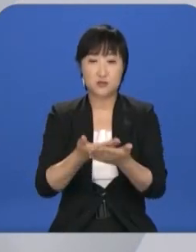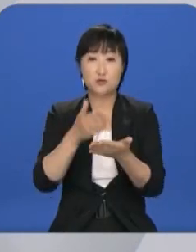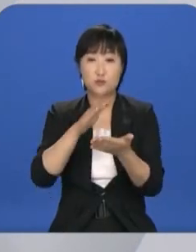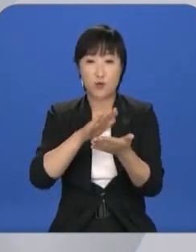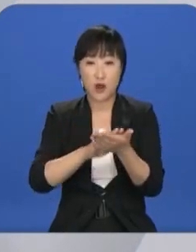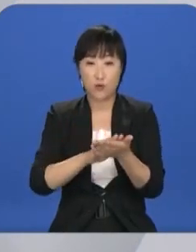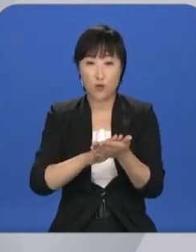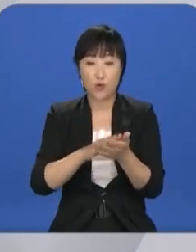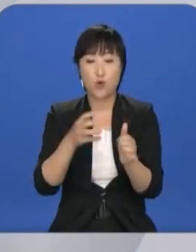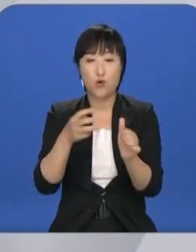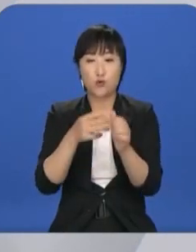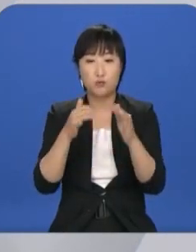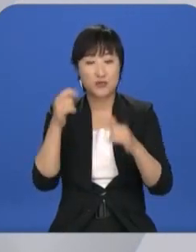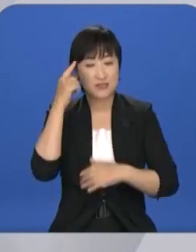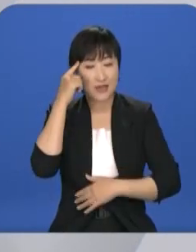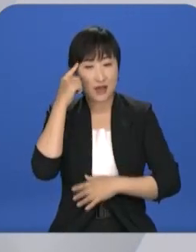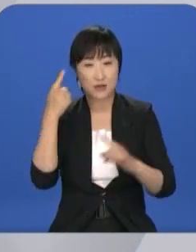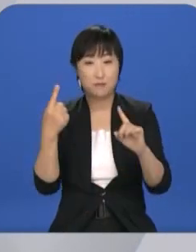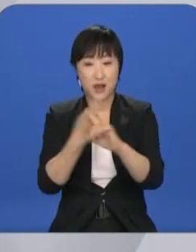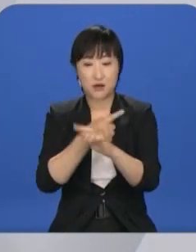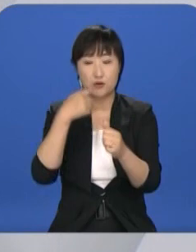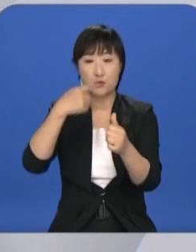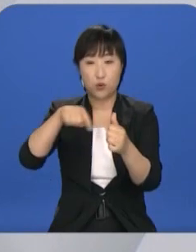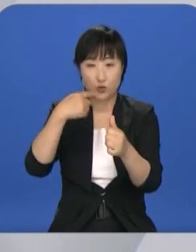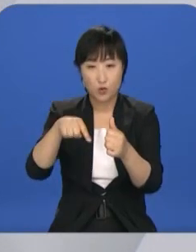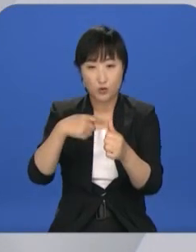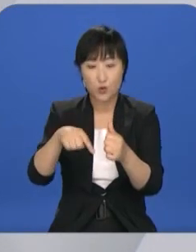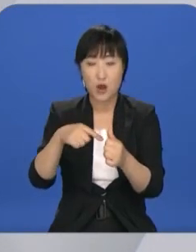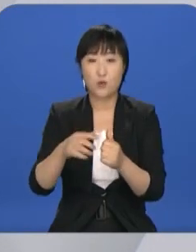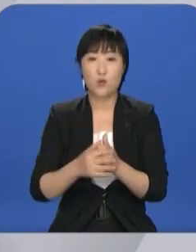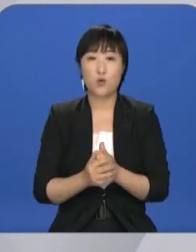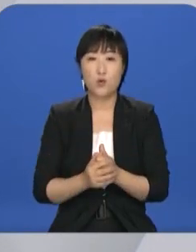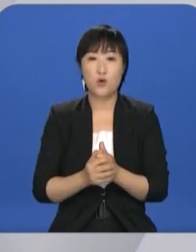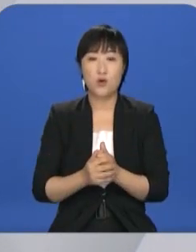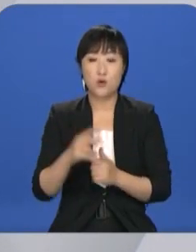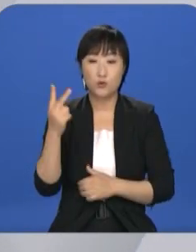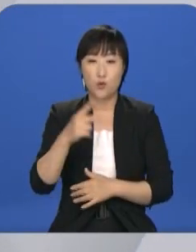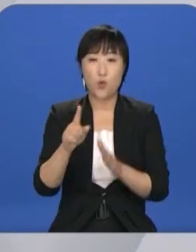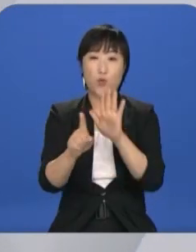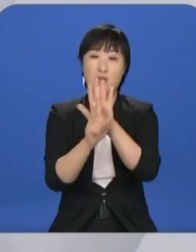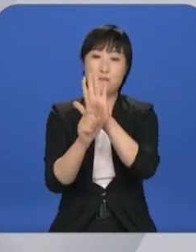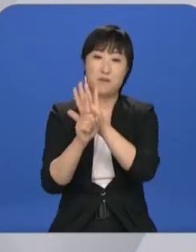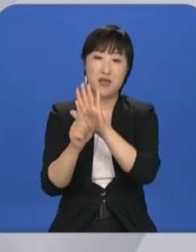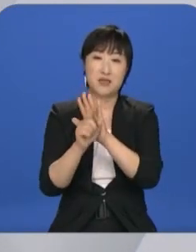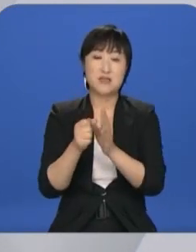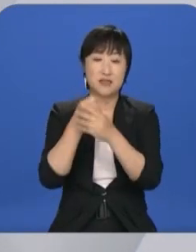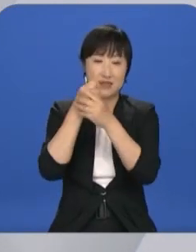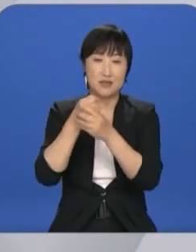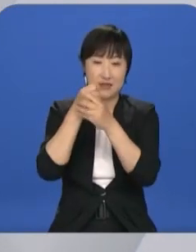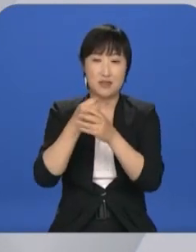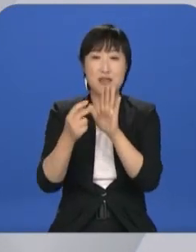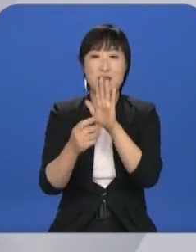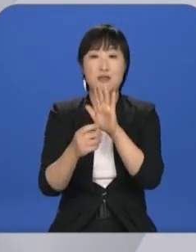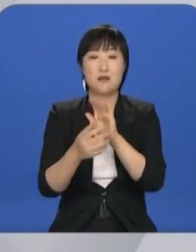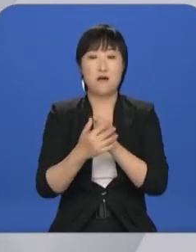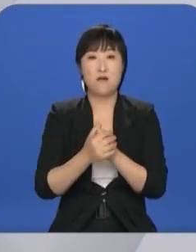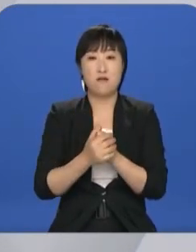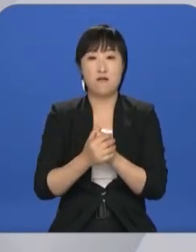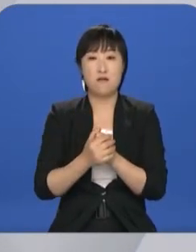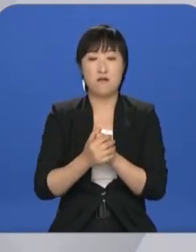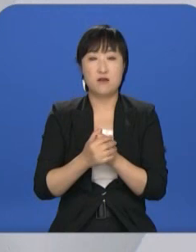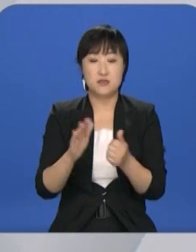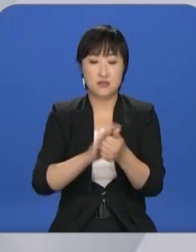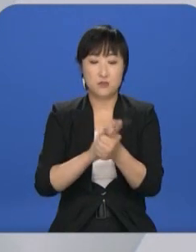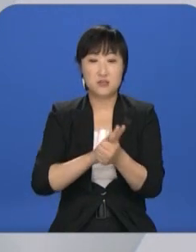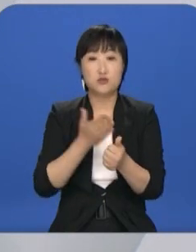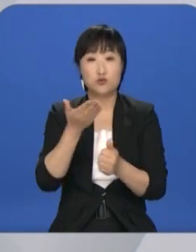보수하고 군민의식 개혁을 위한 교육을 실시하고 또 캠페인, 예방중심의 보건의료